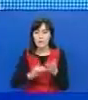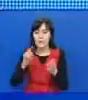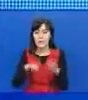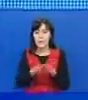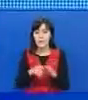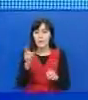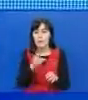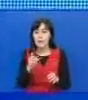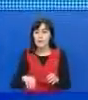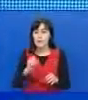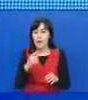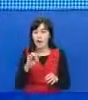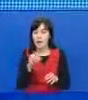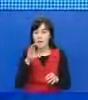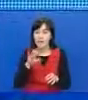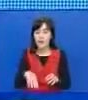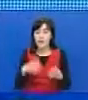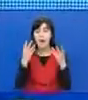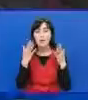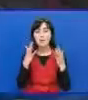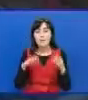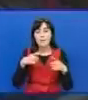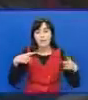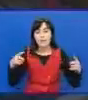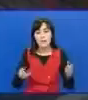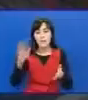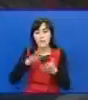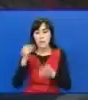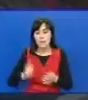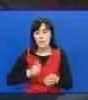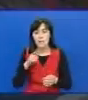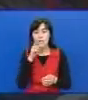қалың қауым Асқар Смайылұлын сан қырынан танып жеткен жетістіктерін